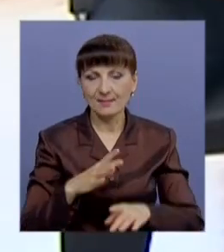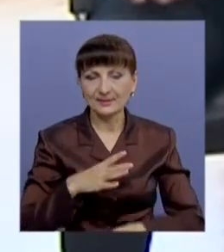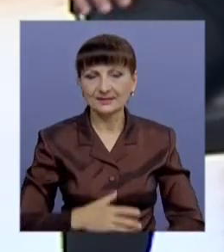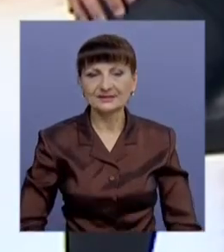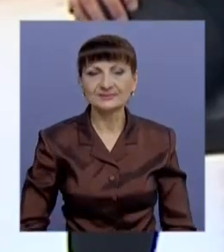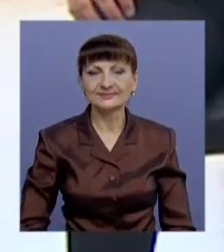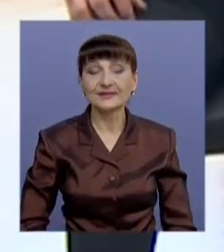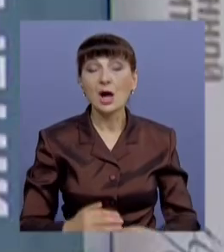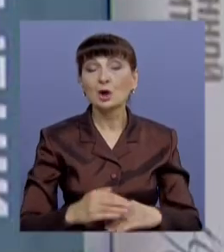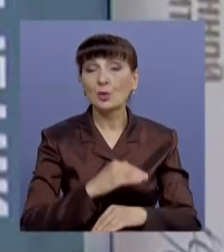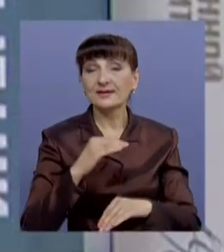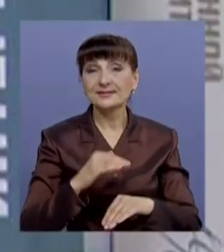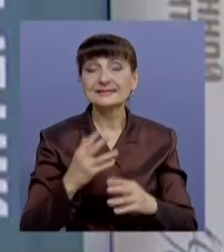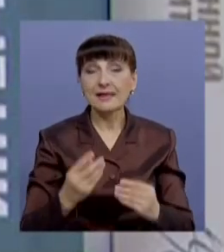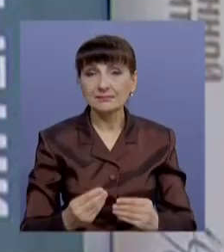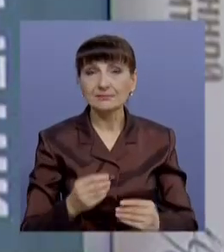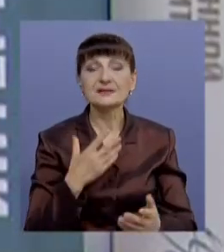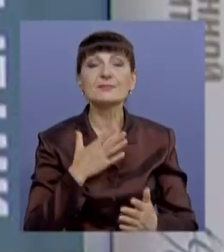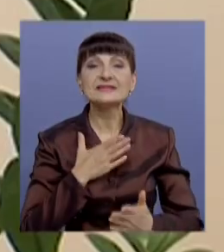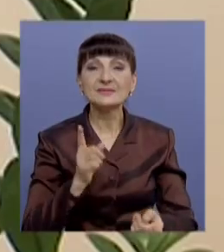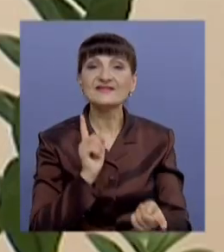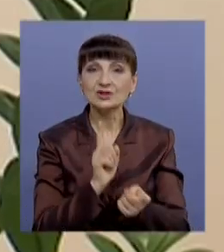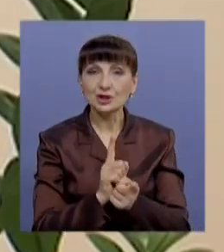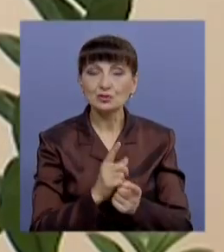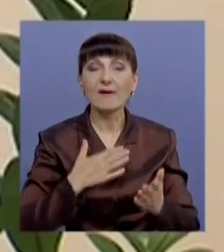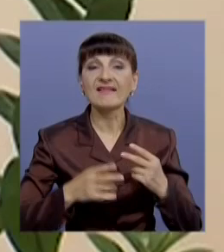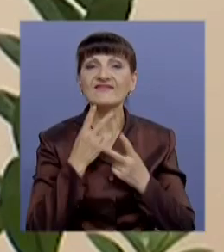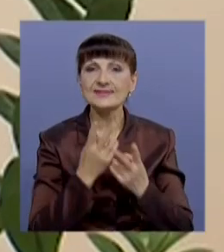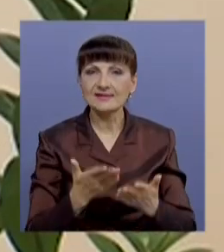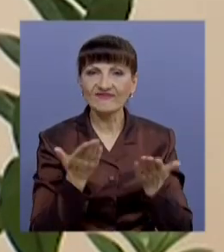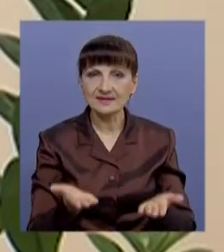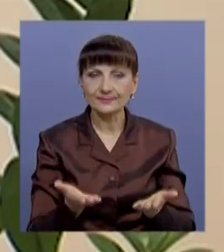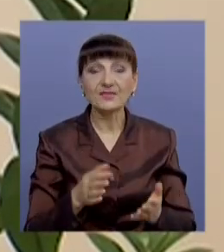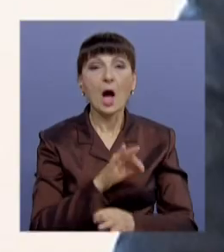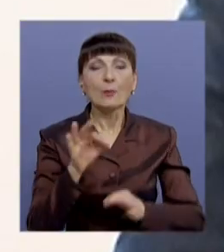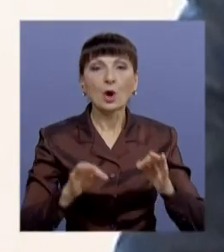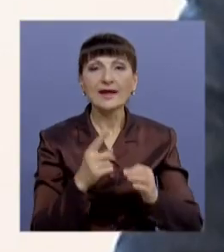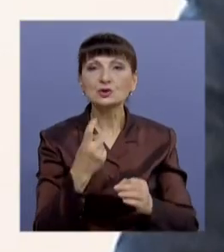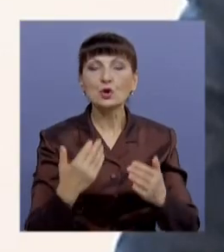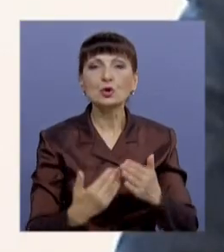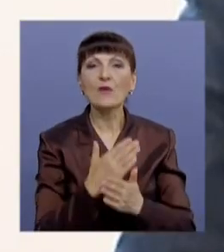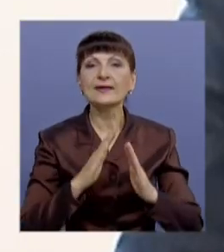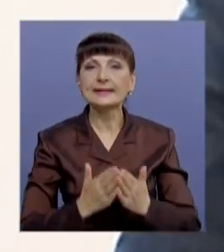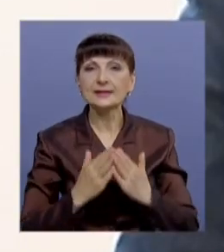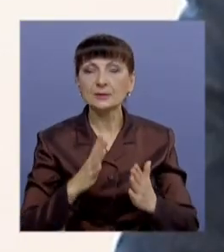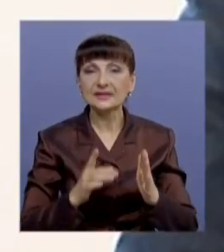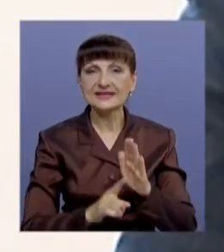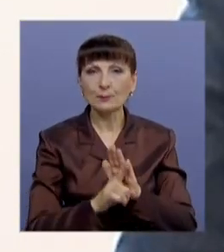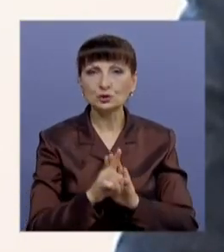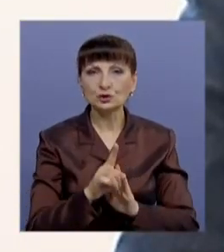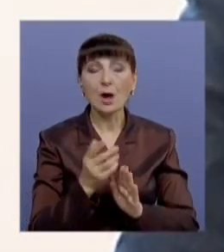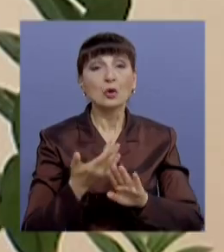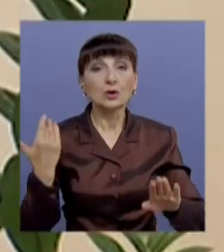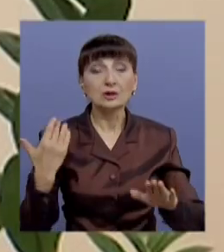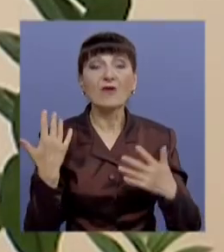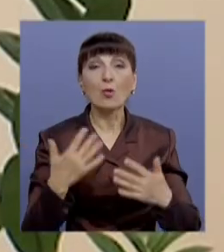Рауан Кинджиханула, добрый день. Спасибо за встречу. Рад вас лично видеть. Вот проект 100 новых книг был запущен, да, вот до этого уже